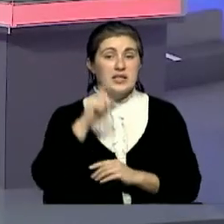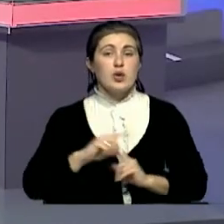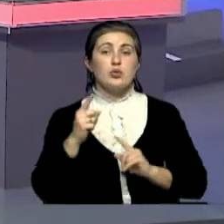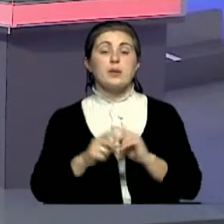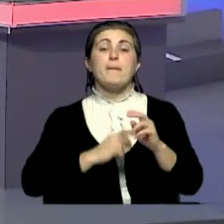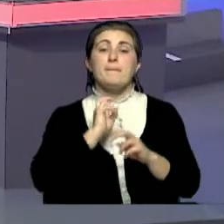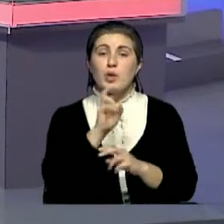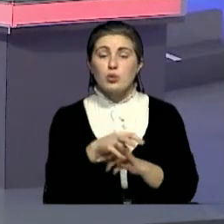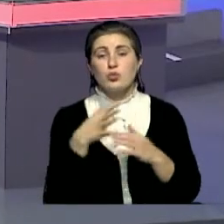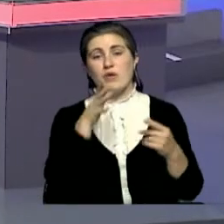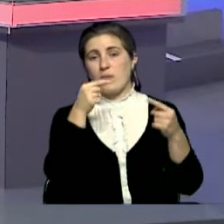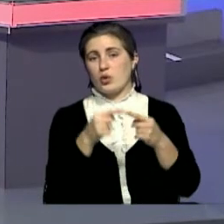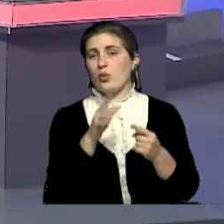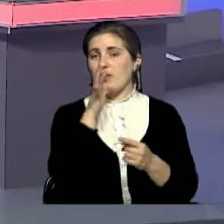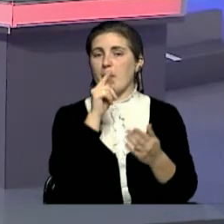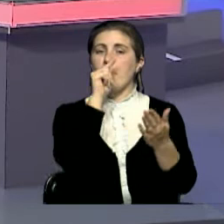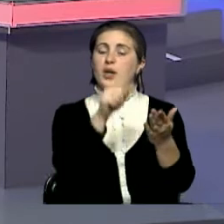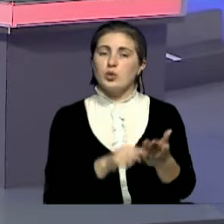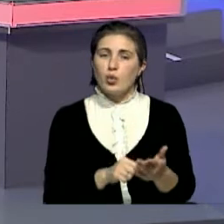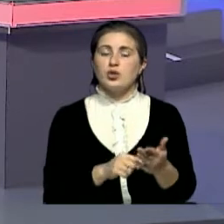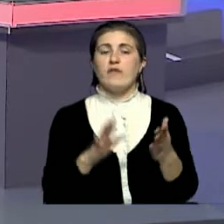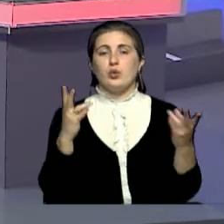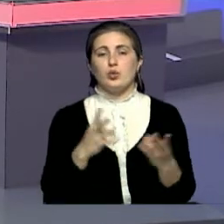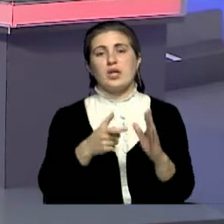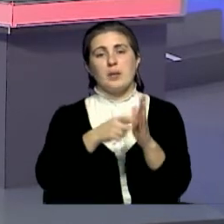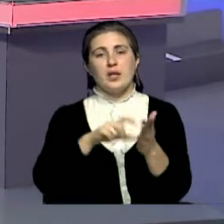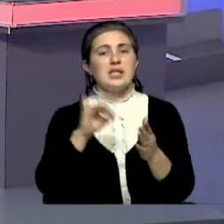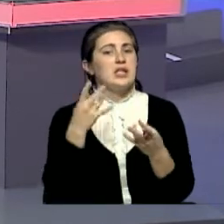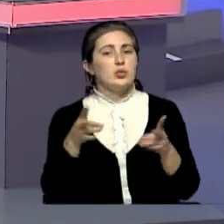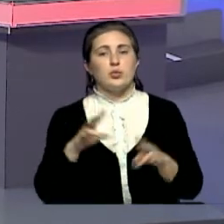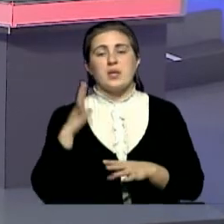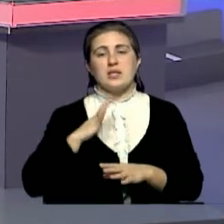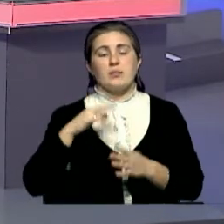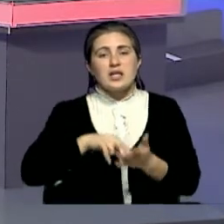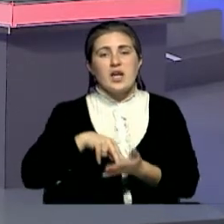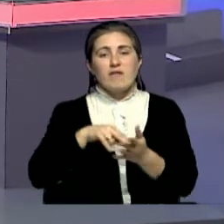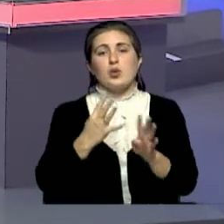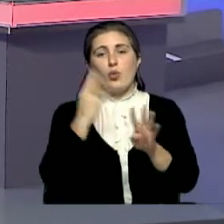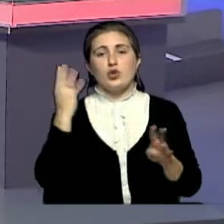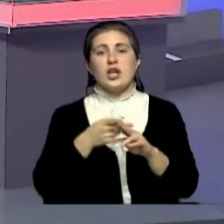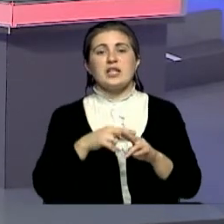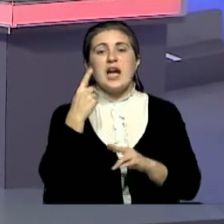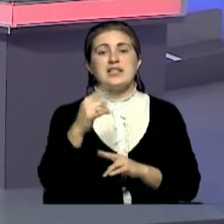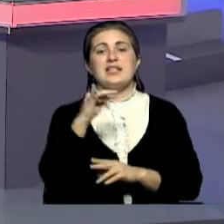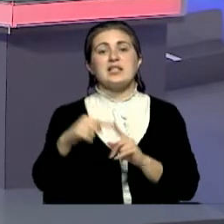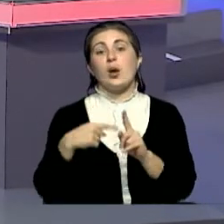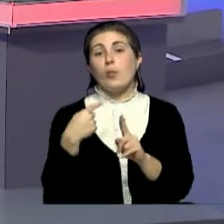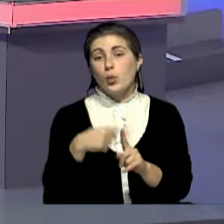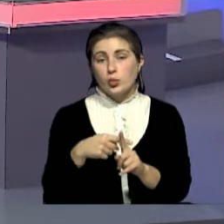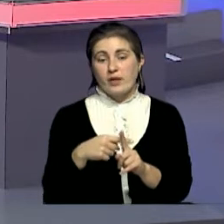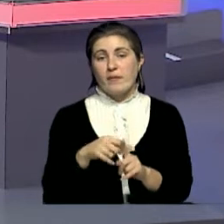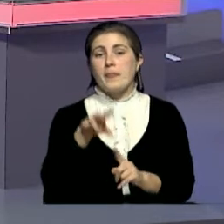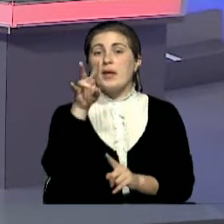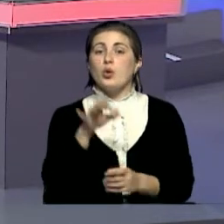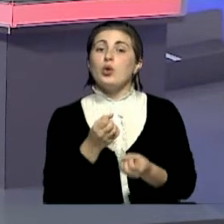придешь и уже в определенное время попадешь именно в нужный кабинет и не придется простаивать очереди. Да, это один из плюсов, но вот сколько,